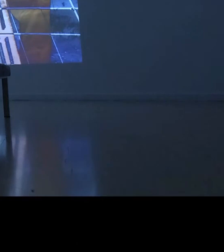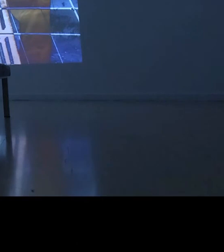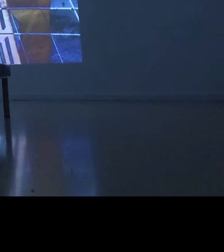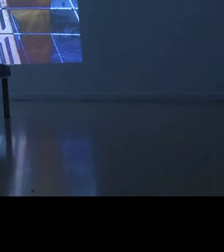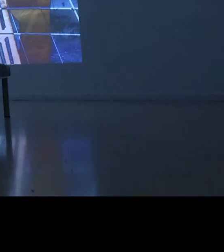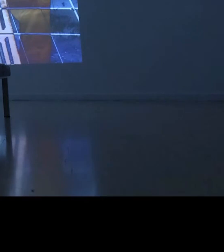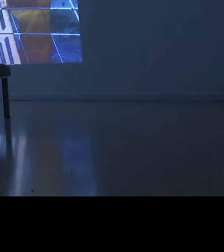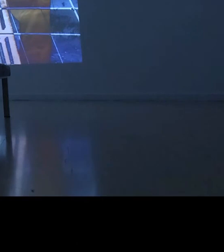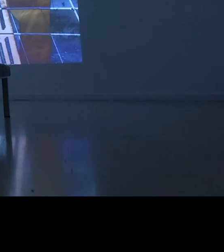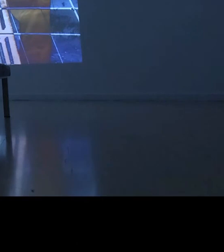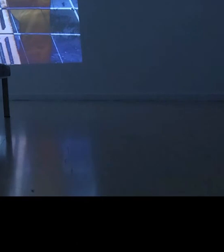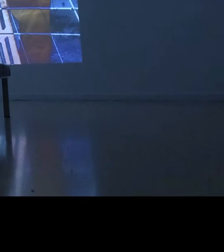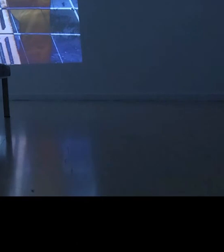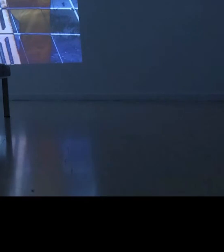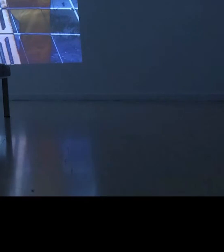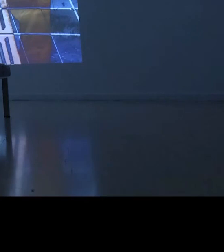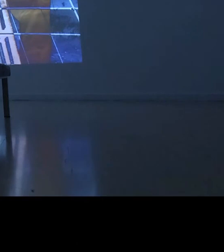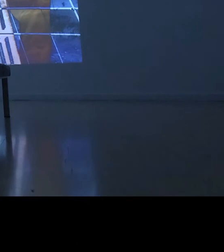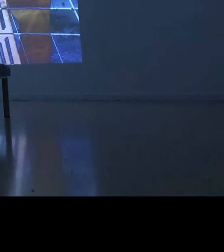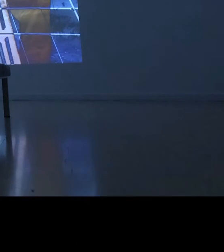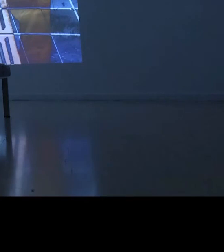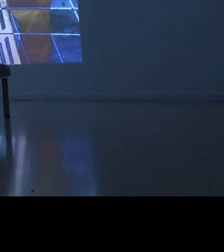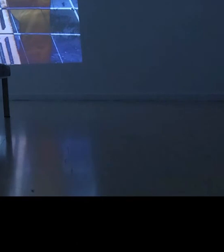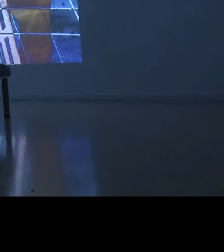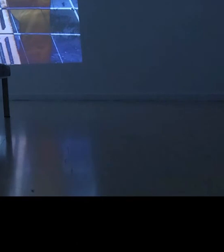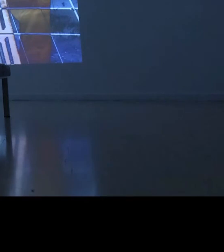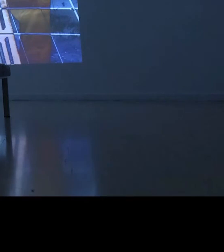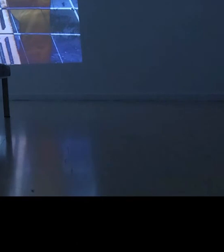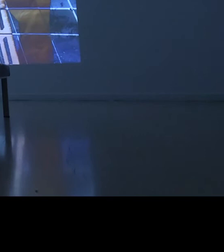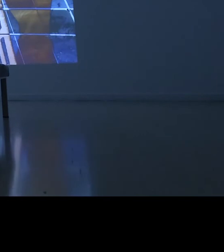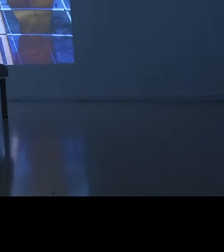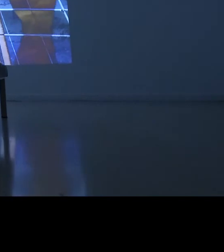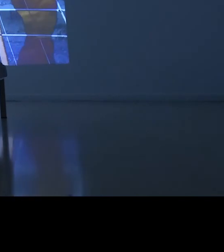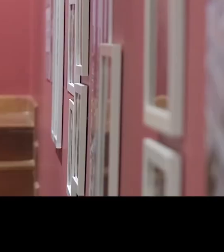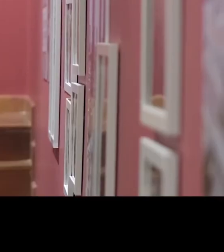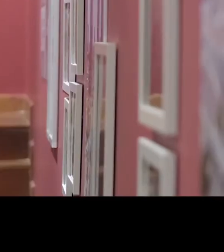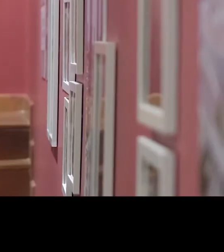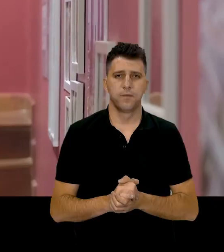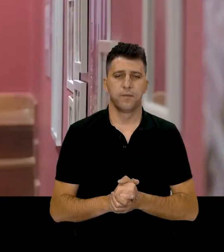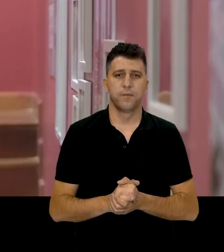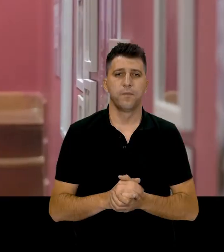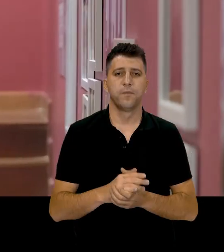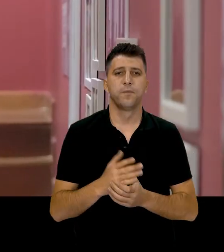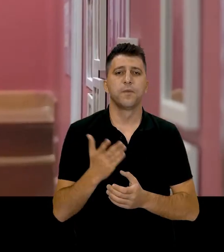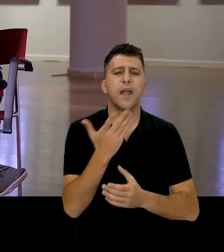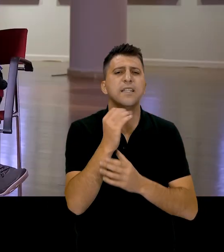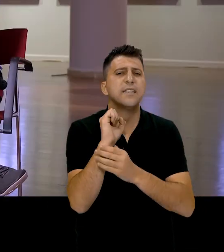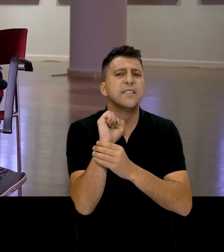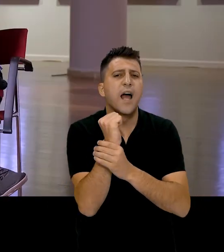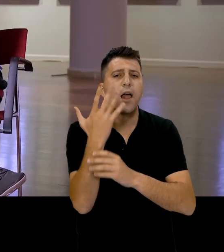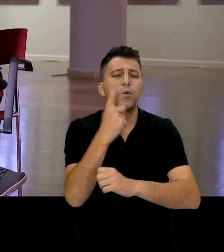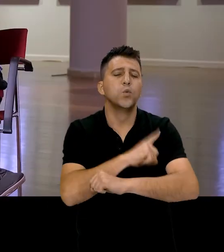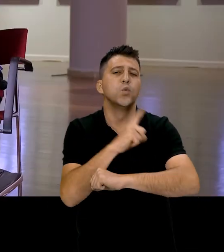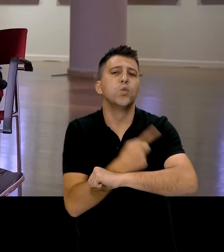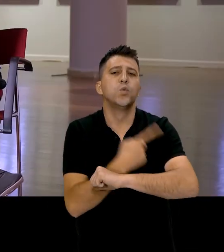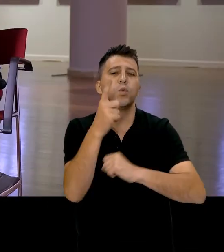kurucu, tekerlekli sandalyesiyle girişteki rampadan inip sergiyi gezdi. Sanat çok güçlü bir